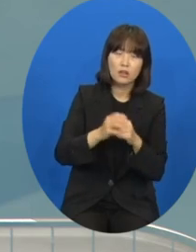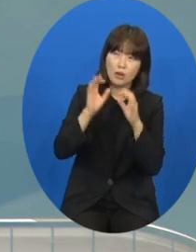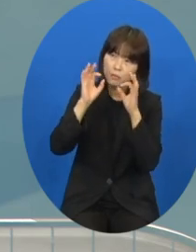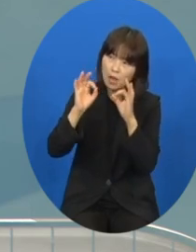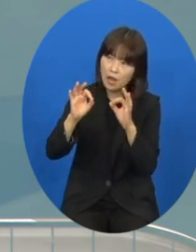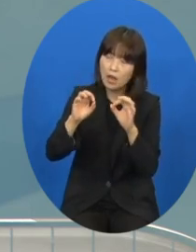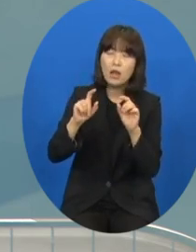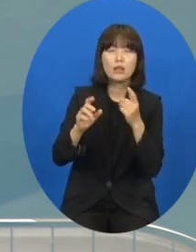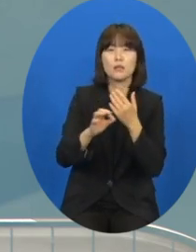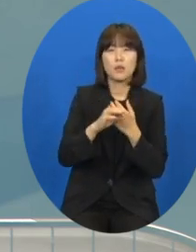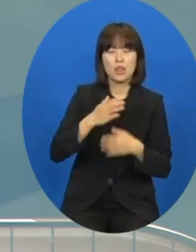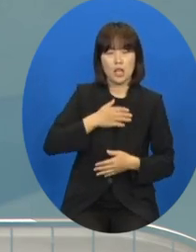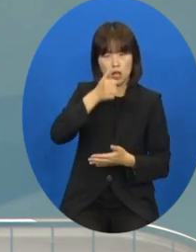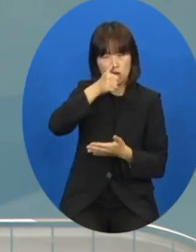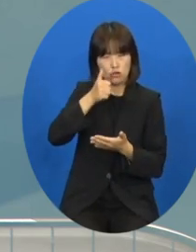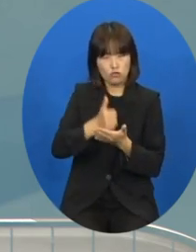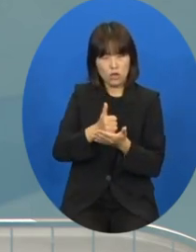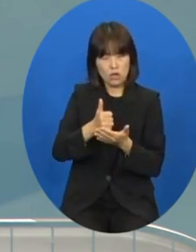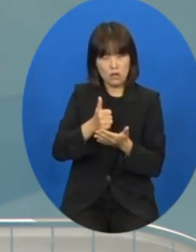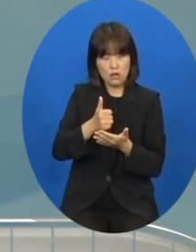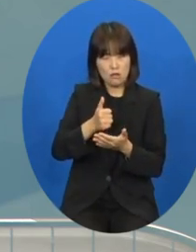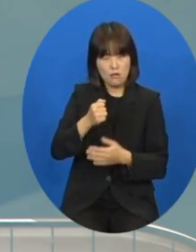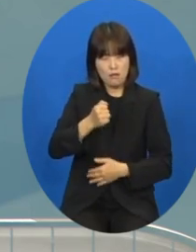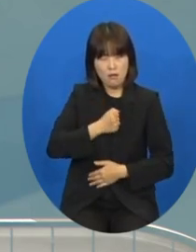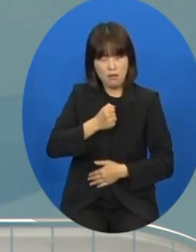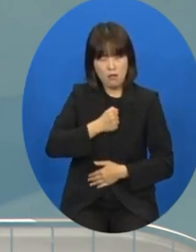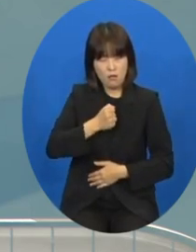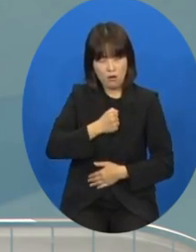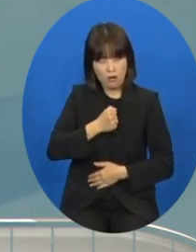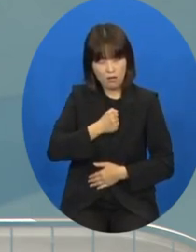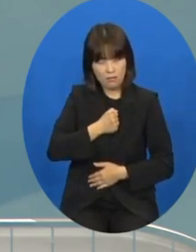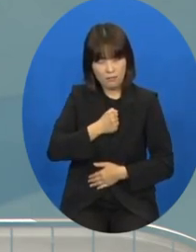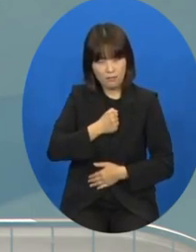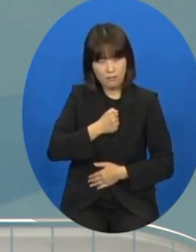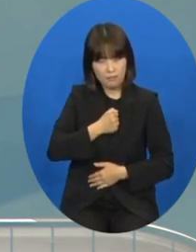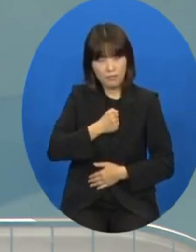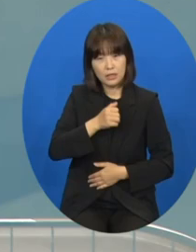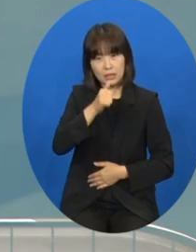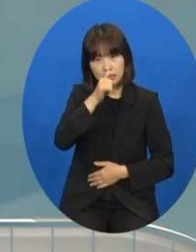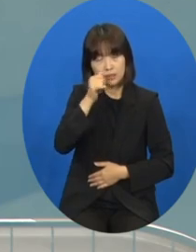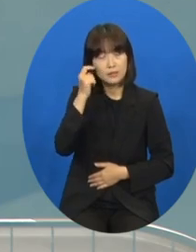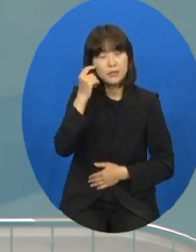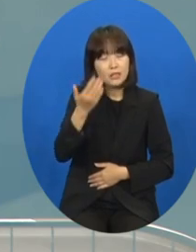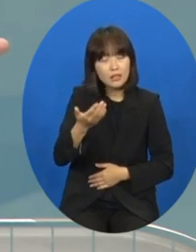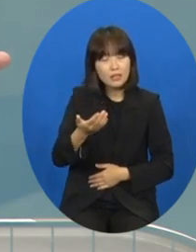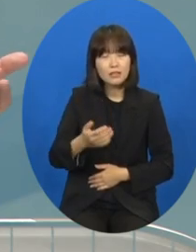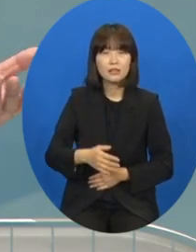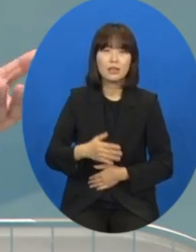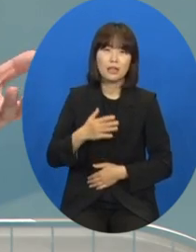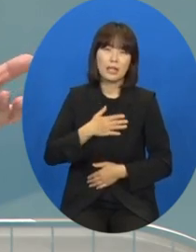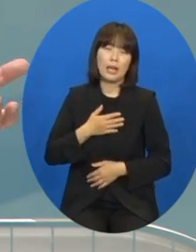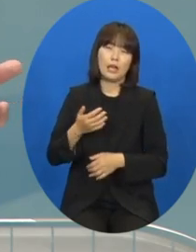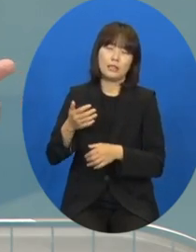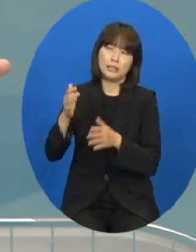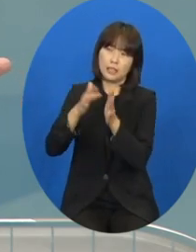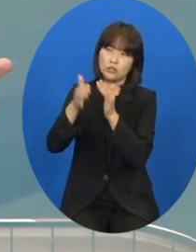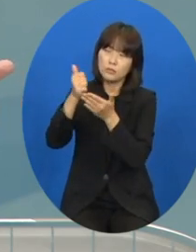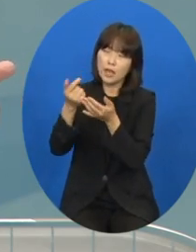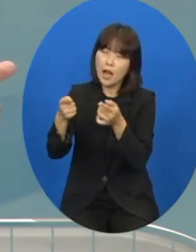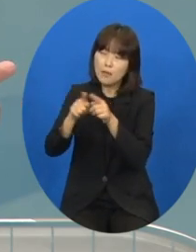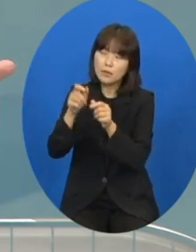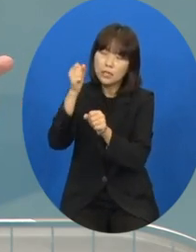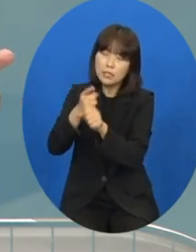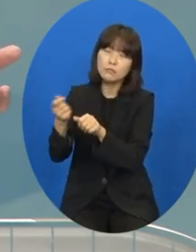내 죄로 인한 애통함의 단계에 이르신 수준. 나는 죽었다. 예수님과 함께 나는 이미